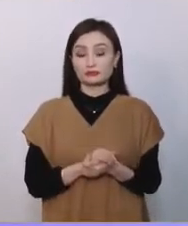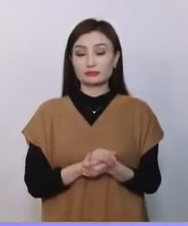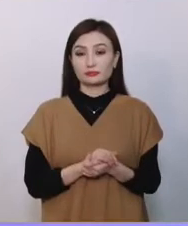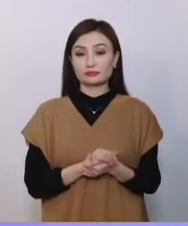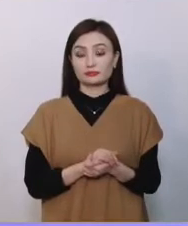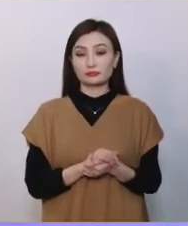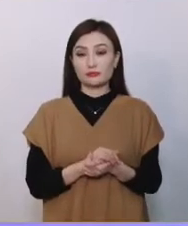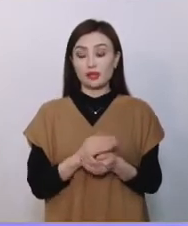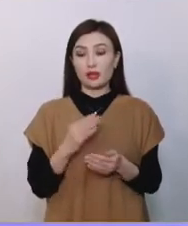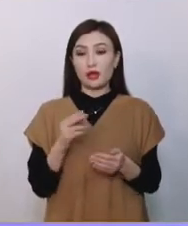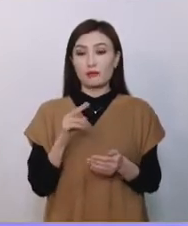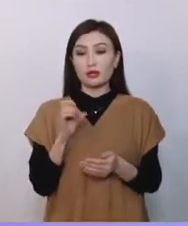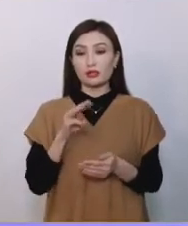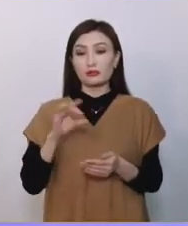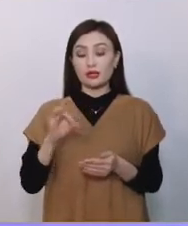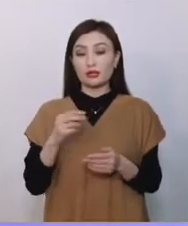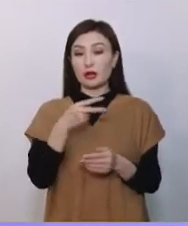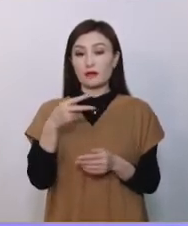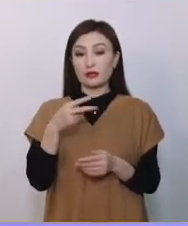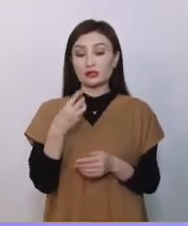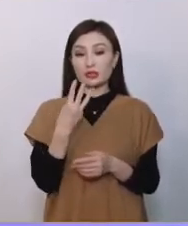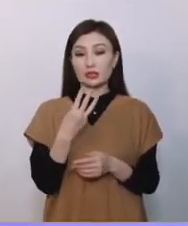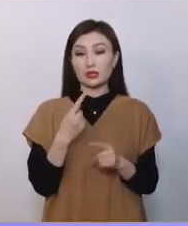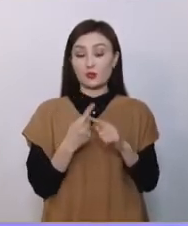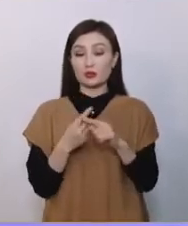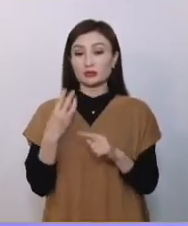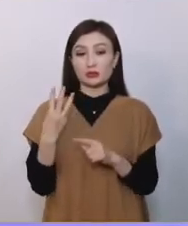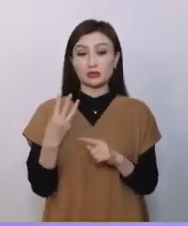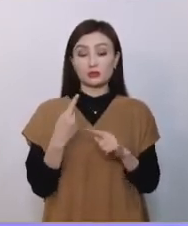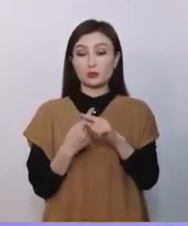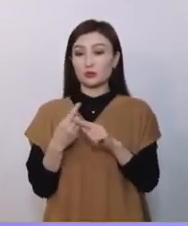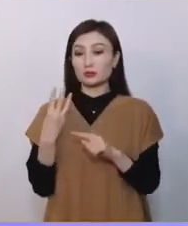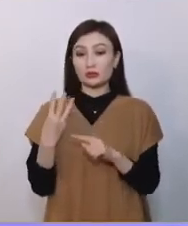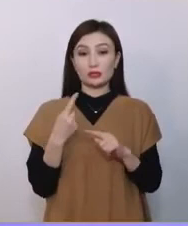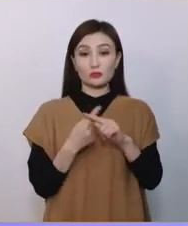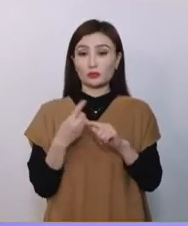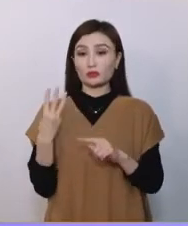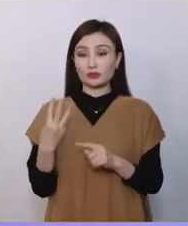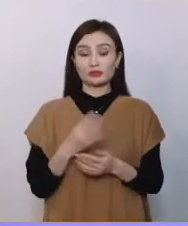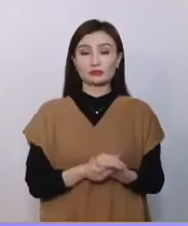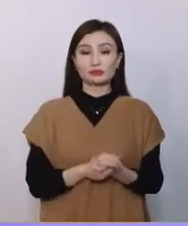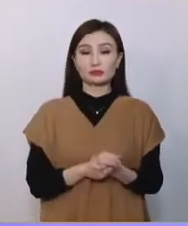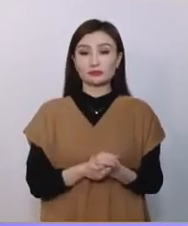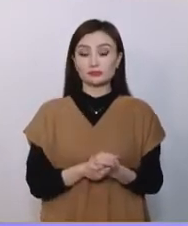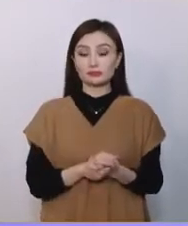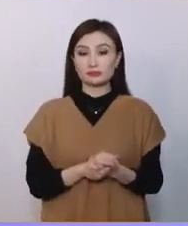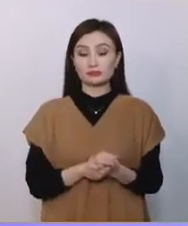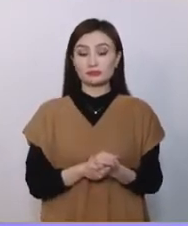периметра квадрата равняется 3 плюс 3 плюс 3 плюс 3